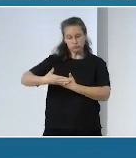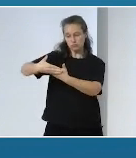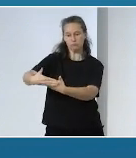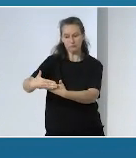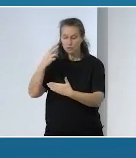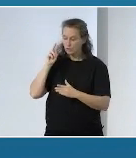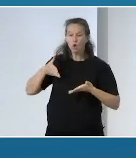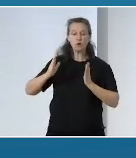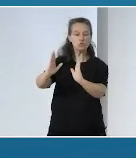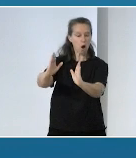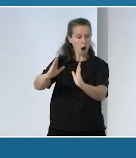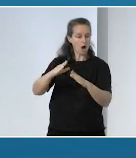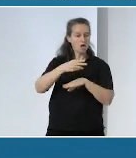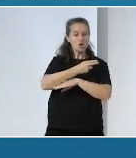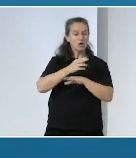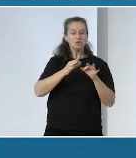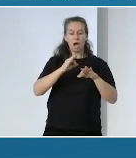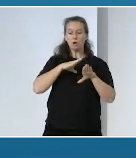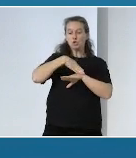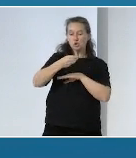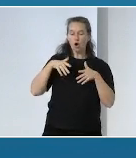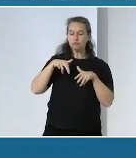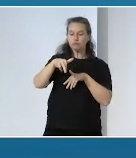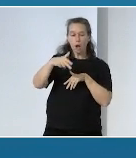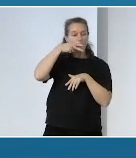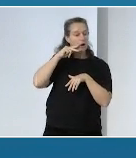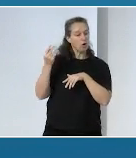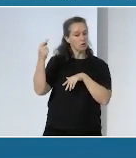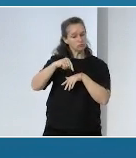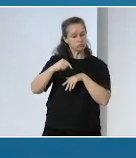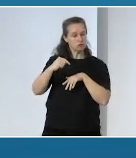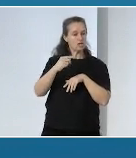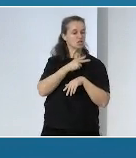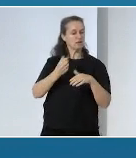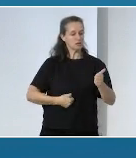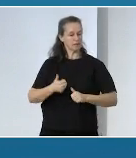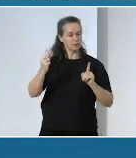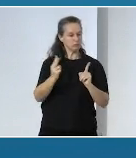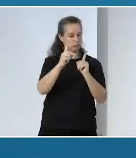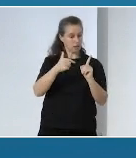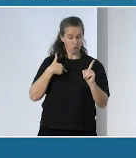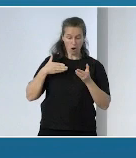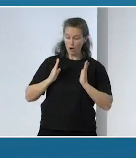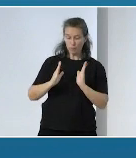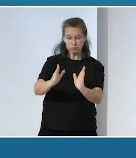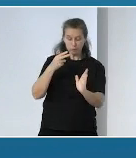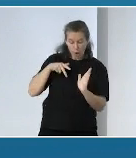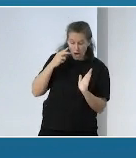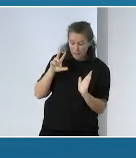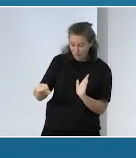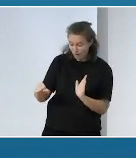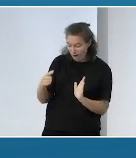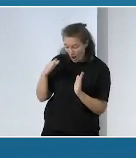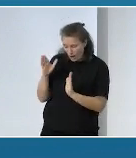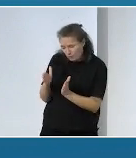la croise dans le couloir en sortant de ma salle parce que les parents sont venus rencontrer la chef de service. Elle est toute petite, toute